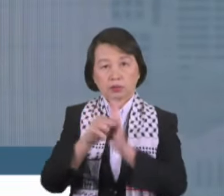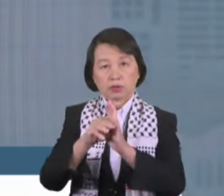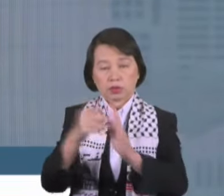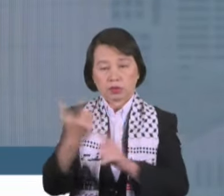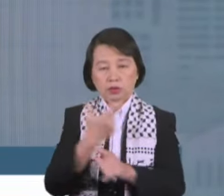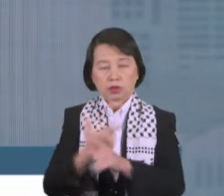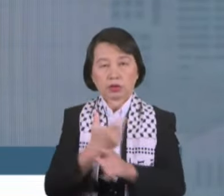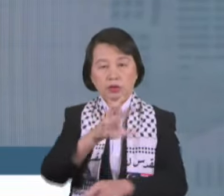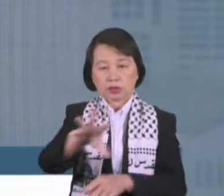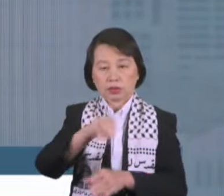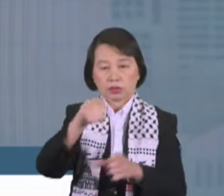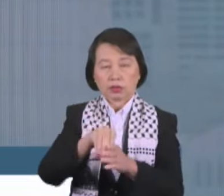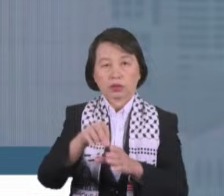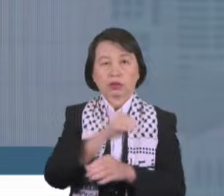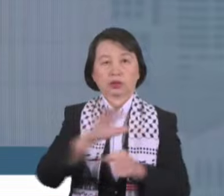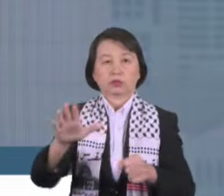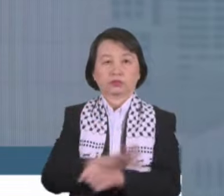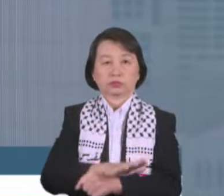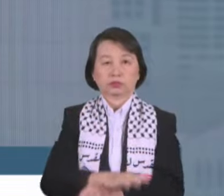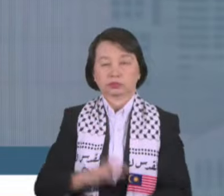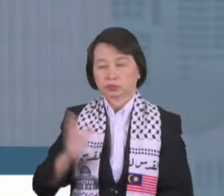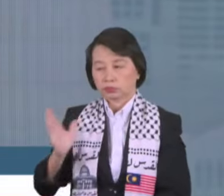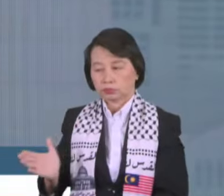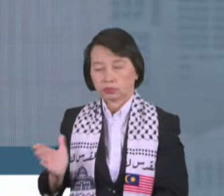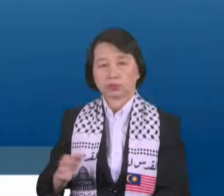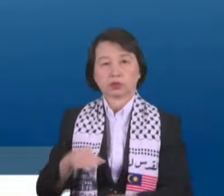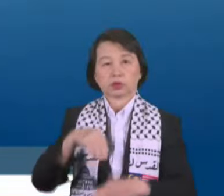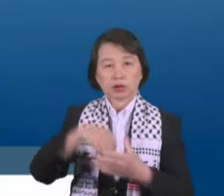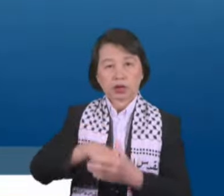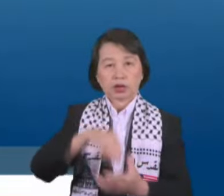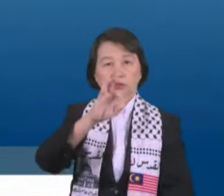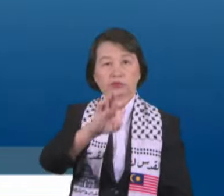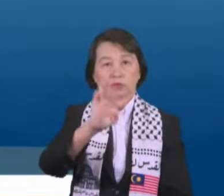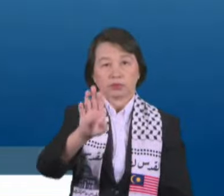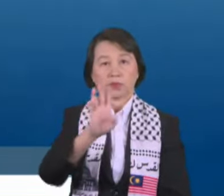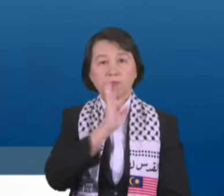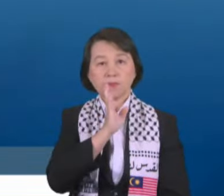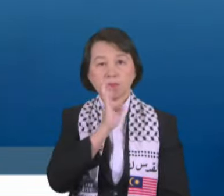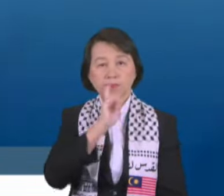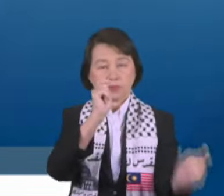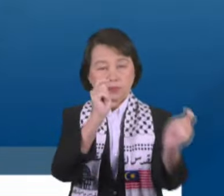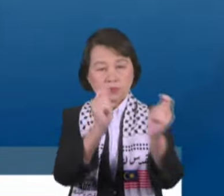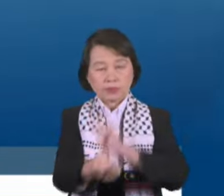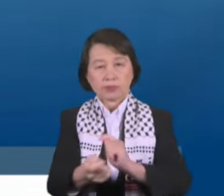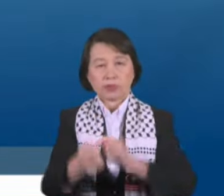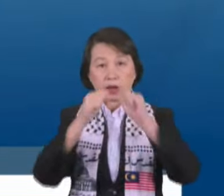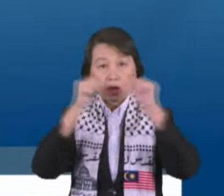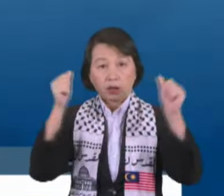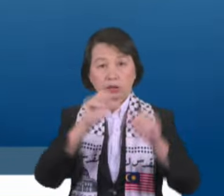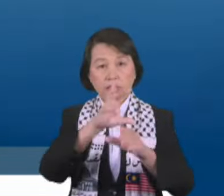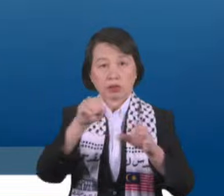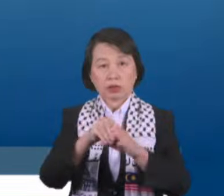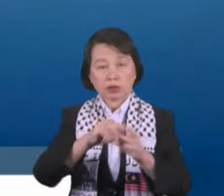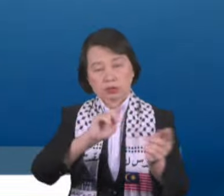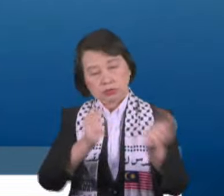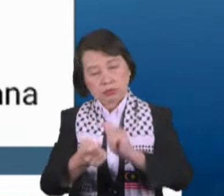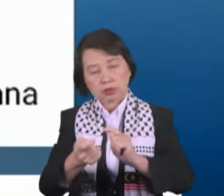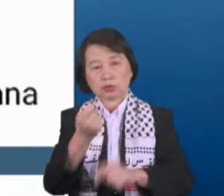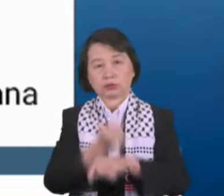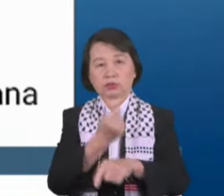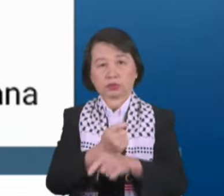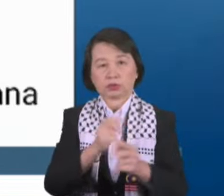latihan yang inklusif dan menyeluruh. Beliau menerusi hantaran Facebook berkata, reformasi sektor awam merangkumi anjakan